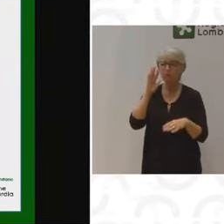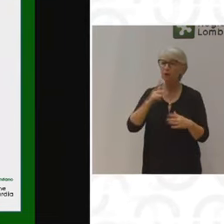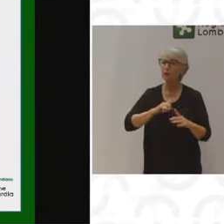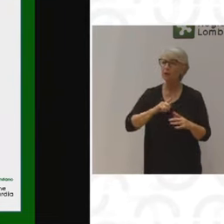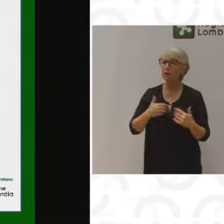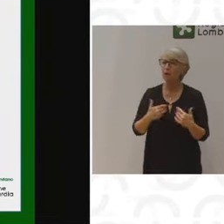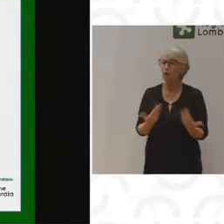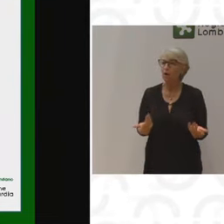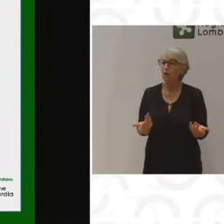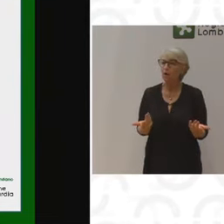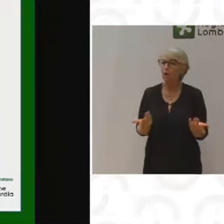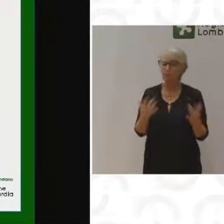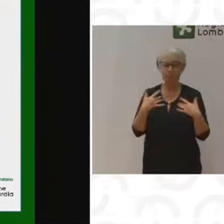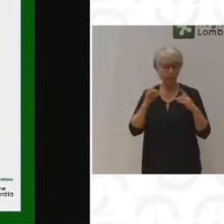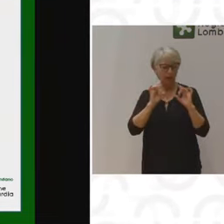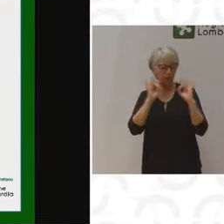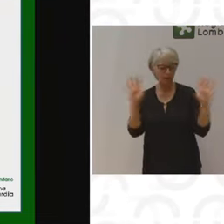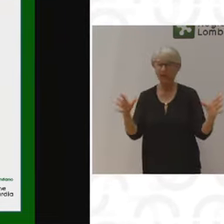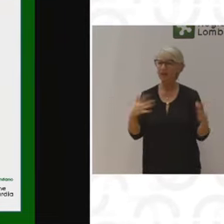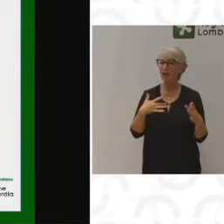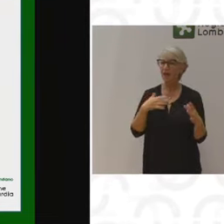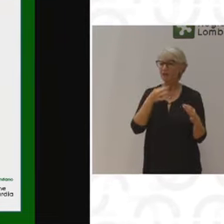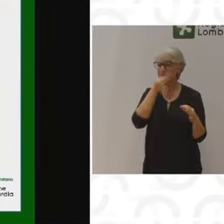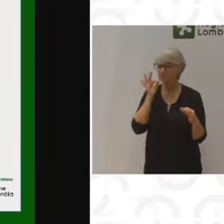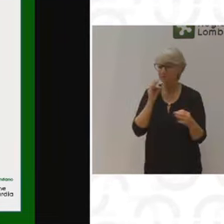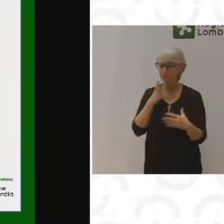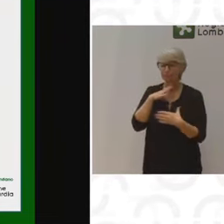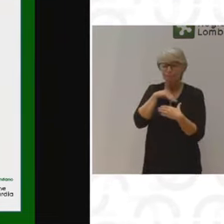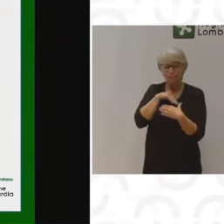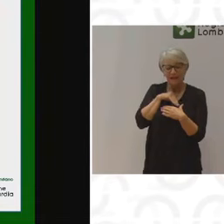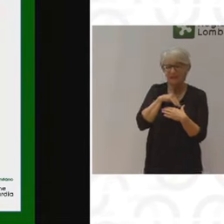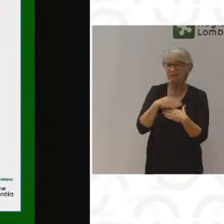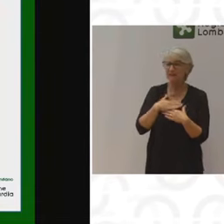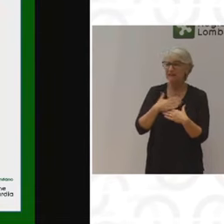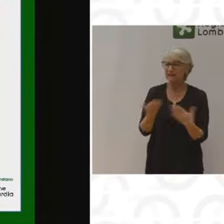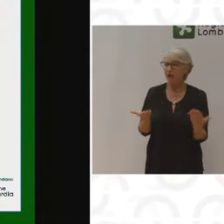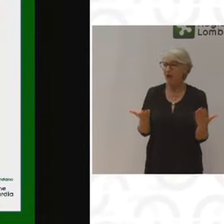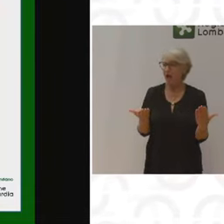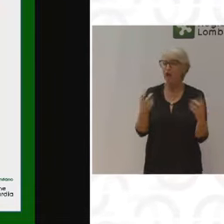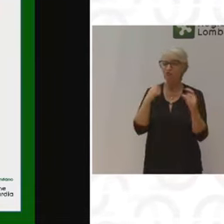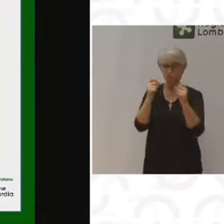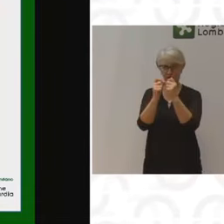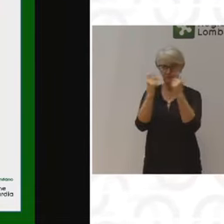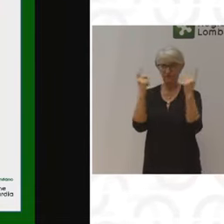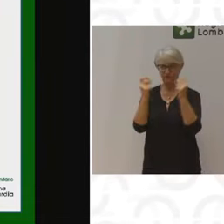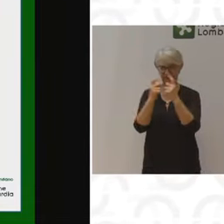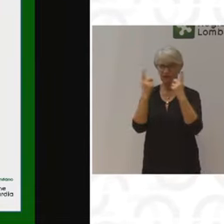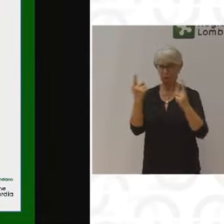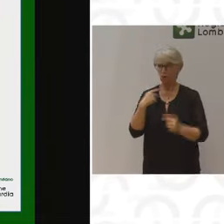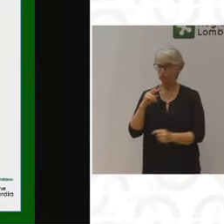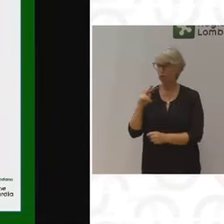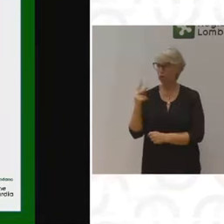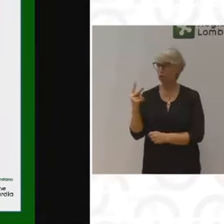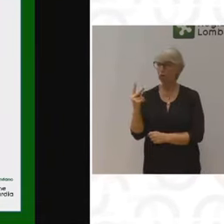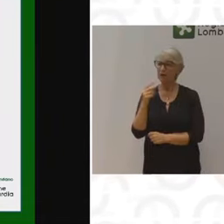confermando e promuovendo la propria libertà, riservatezza e intimità. In un paio di video ci sono anche un paio di coppie, tra l'altro, che